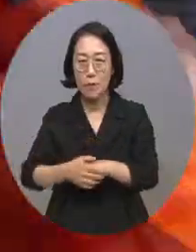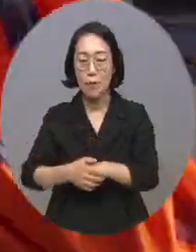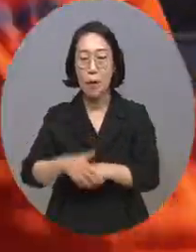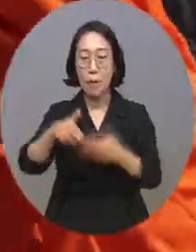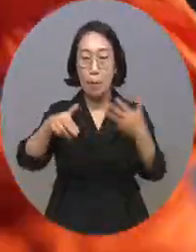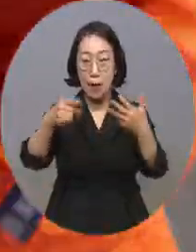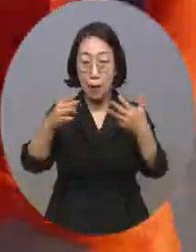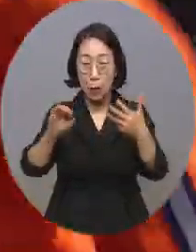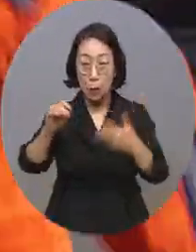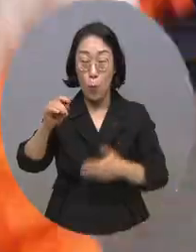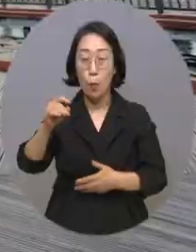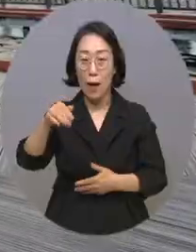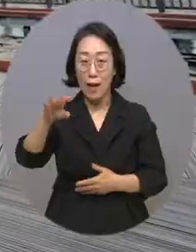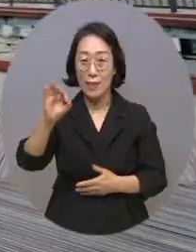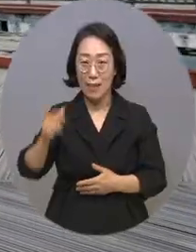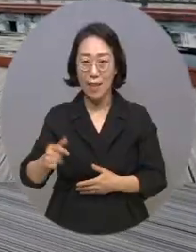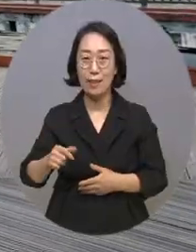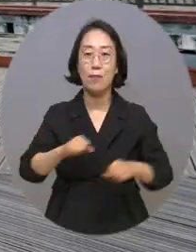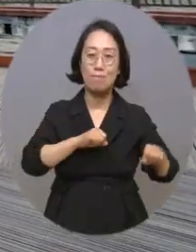뛰어올라